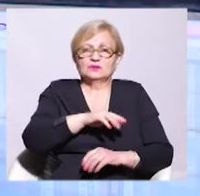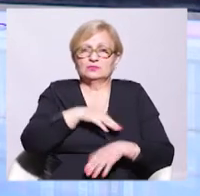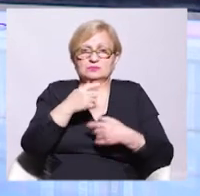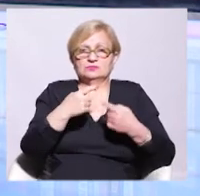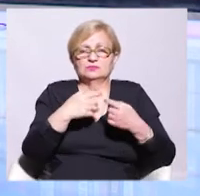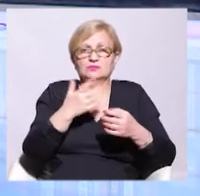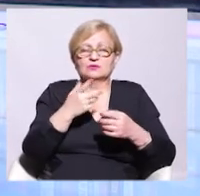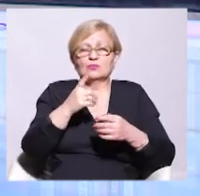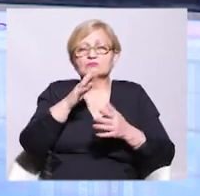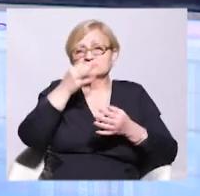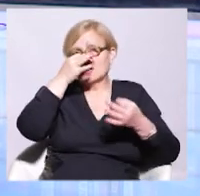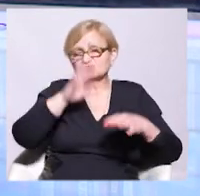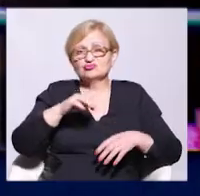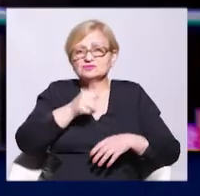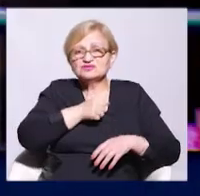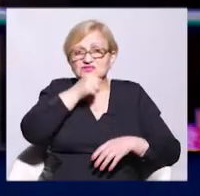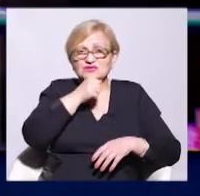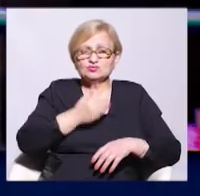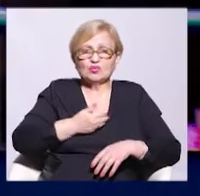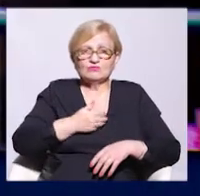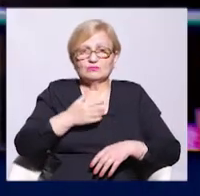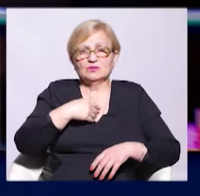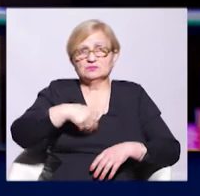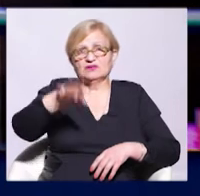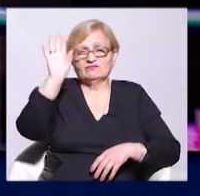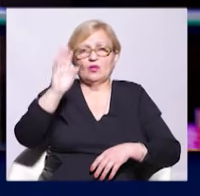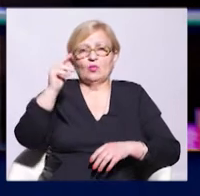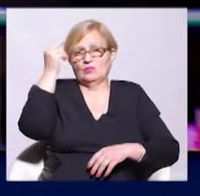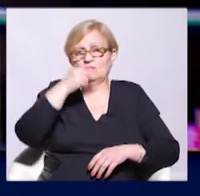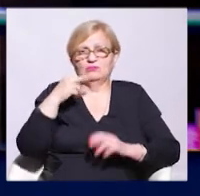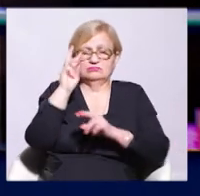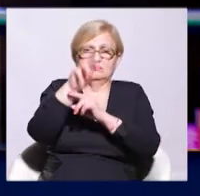ცხოვრება ლოცვაში გაატაროს. Და წავა კიდევაც.